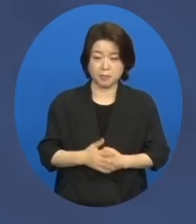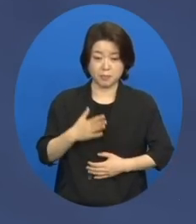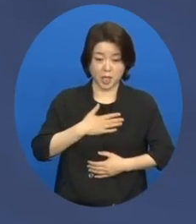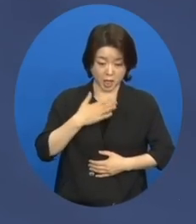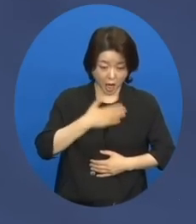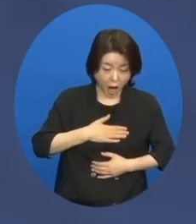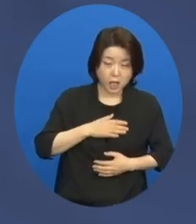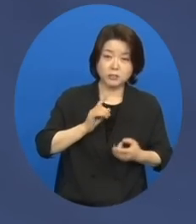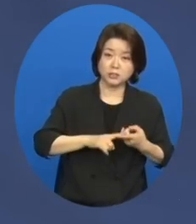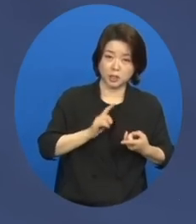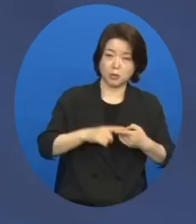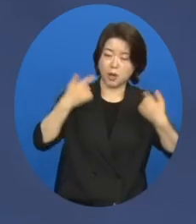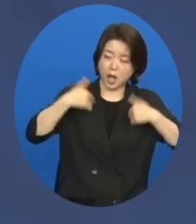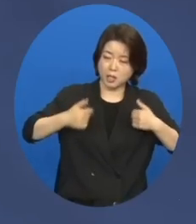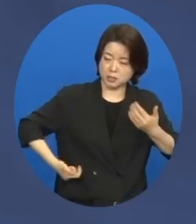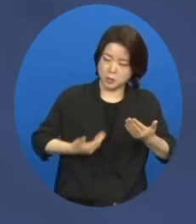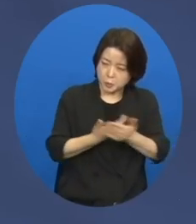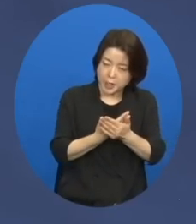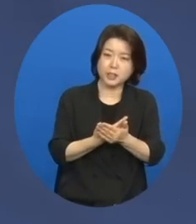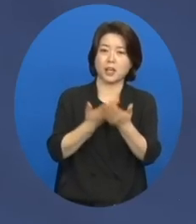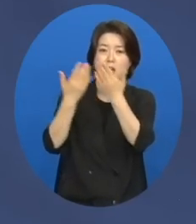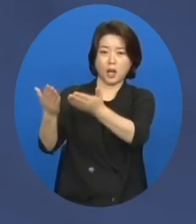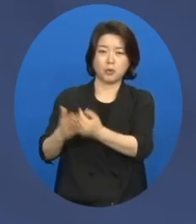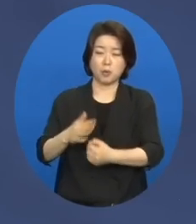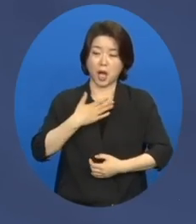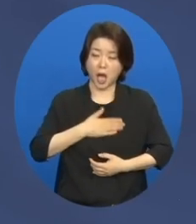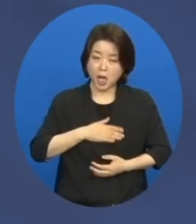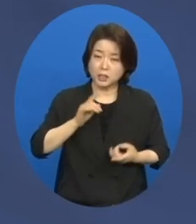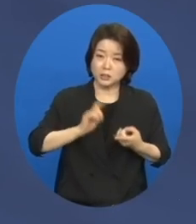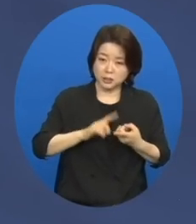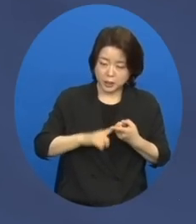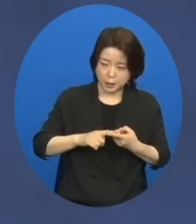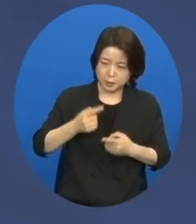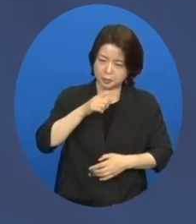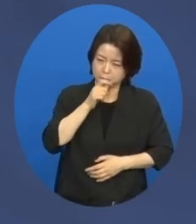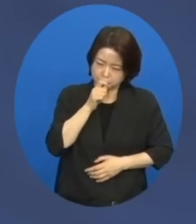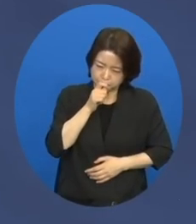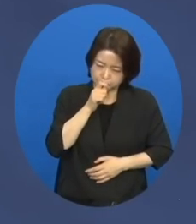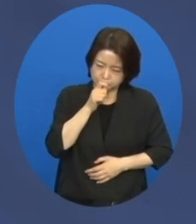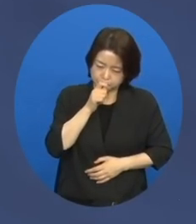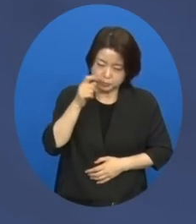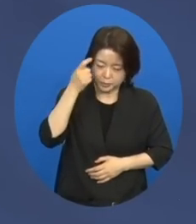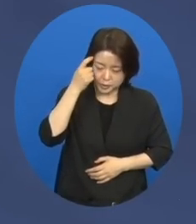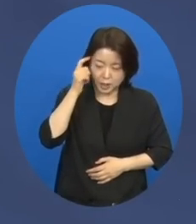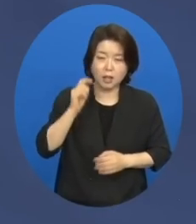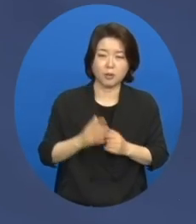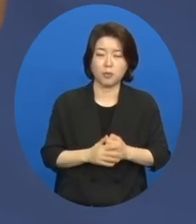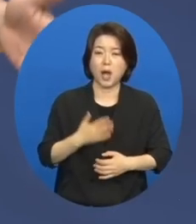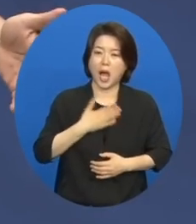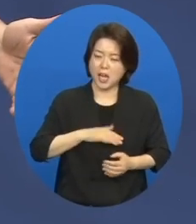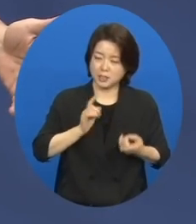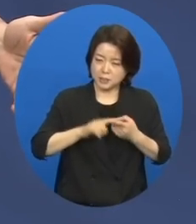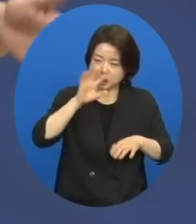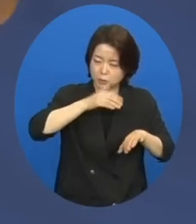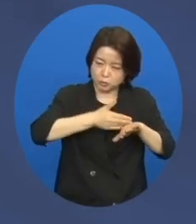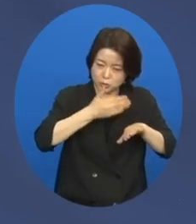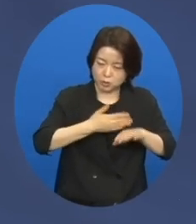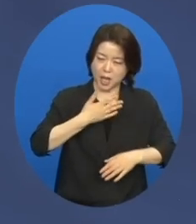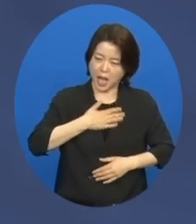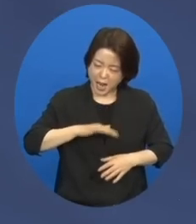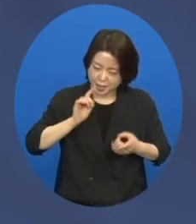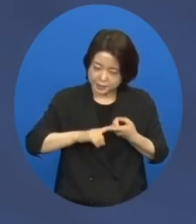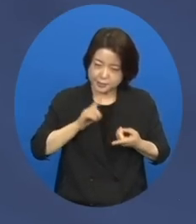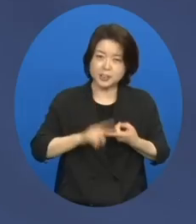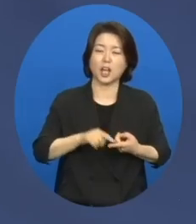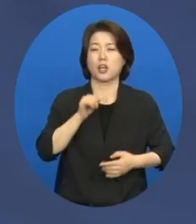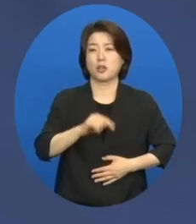한 늘 회개하고 아는 한 묵상하고 아는 한 훈련 받았고 아는 한 헌신했고 아는